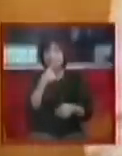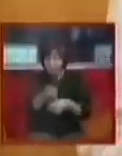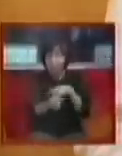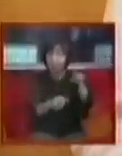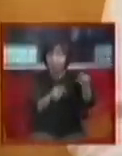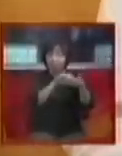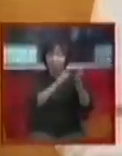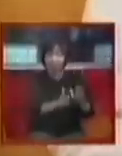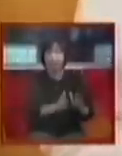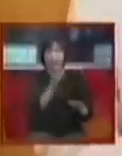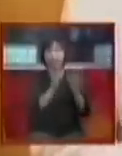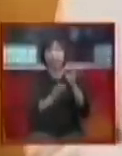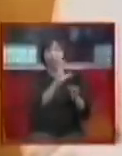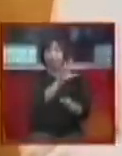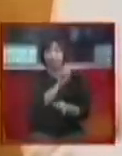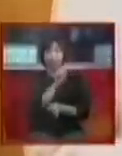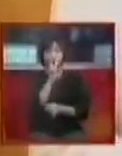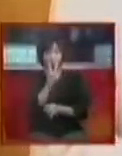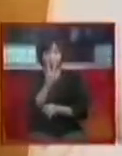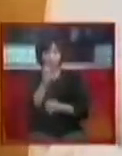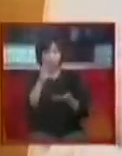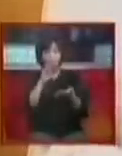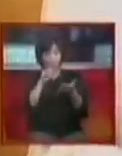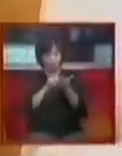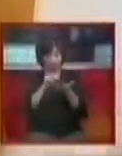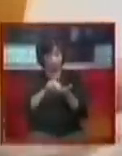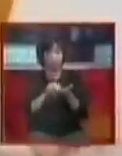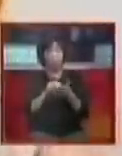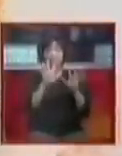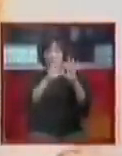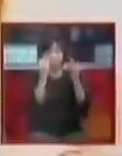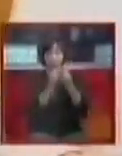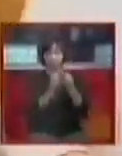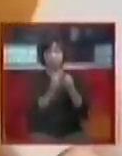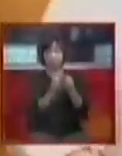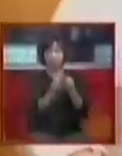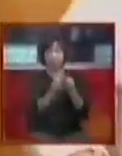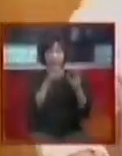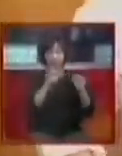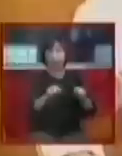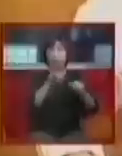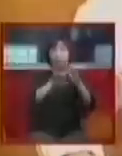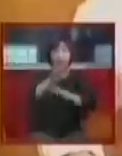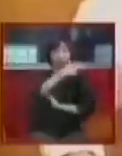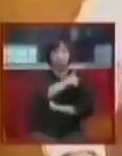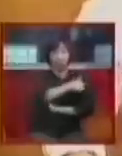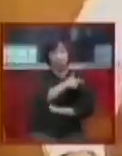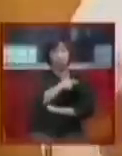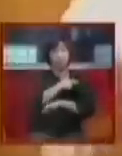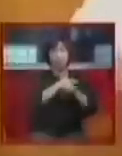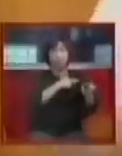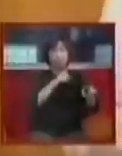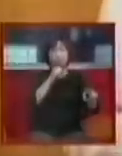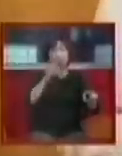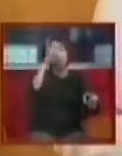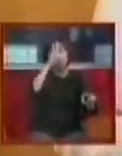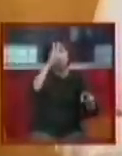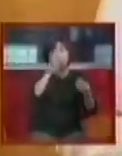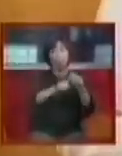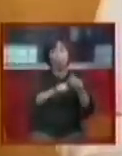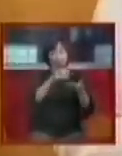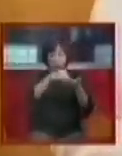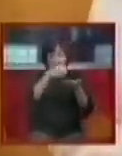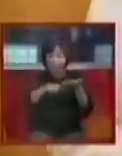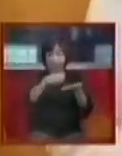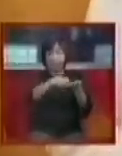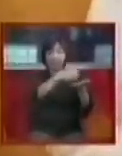5.2 million na pinakamahihirap na kabahayang Pilipino ay maaari nang pumasok sa ospital nang hindi iniintindi ang